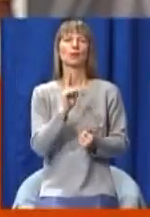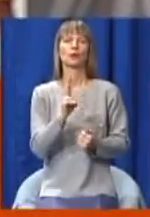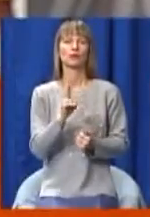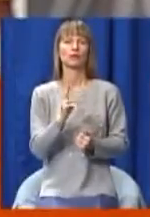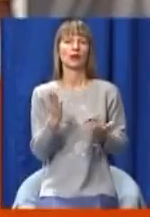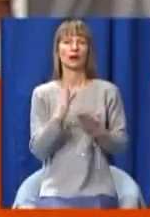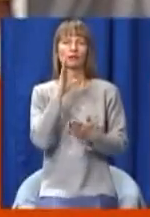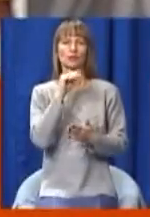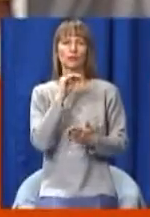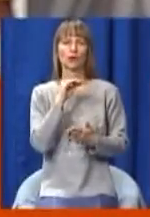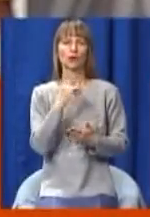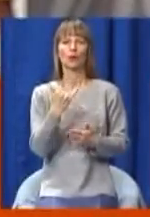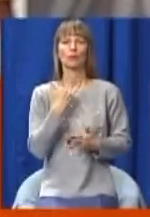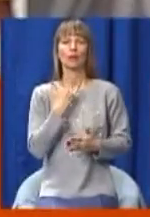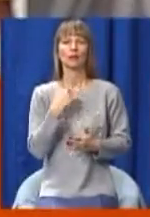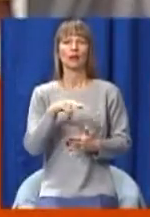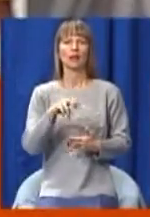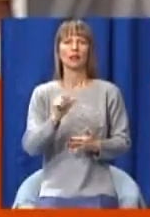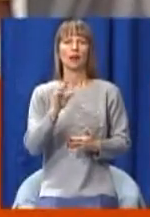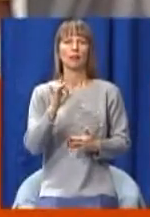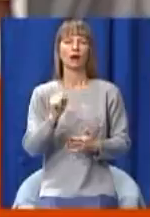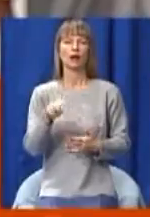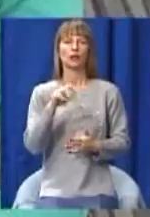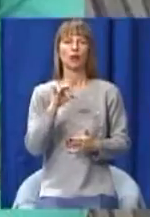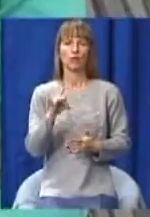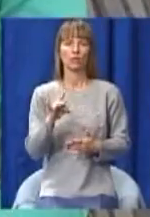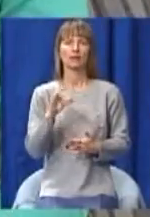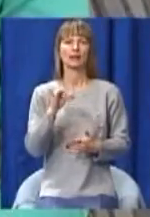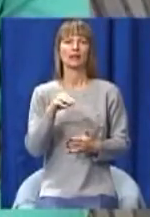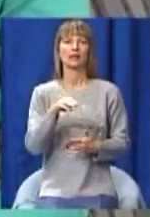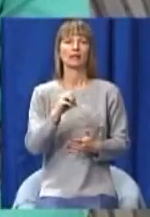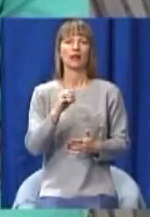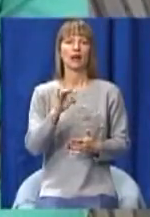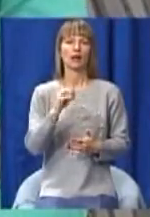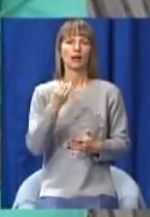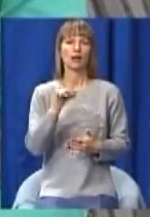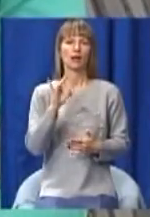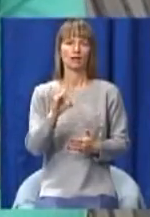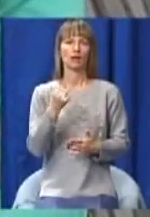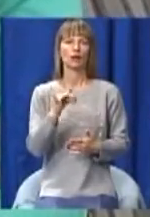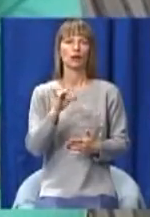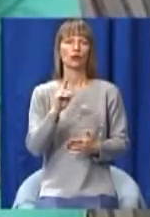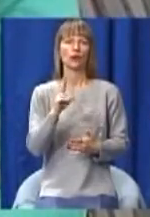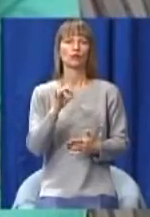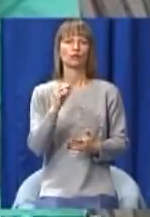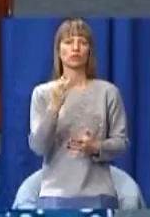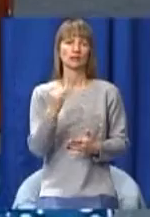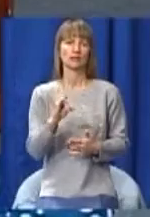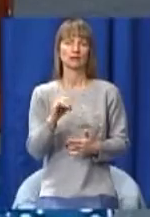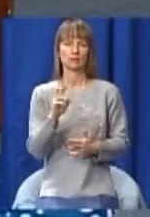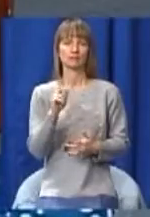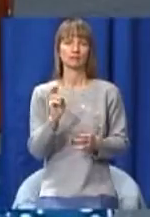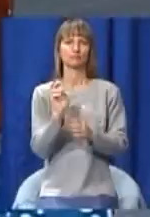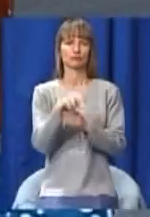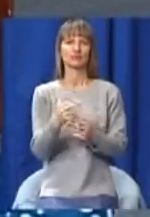за цуцики, які породи? У мене лабрадор та йоркширський тер'єр. Тим паче, такі породисті собачки, як ти б з ними стрибнула?